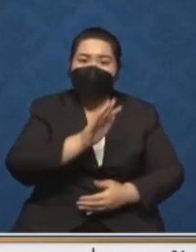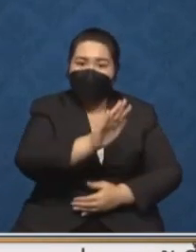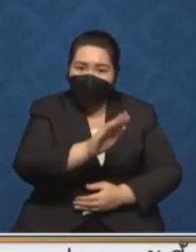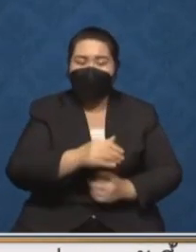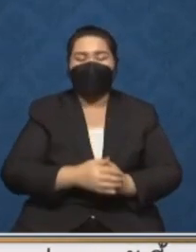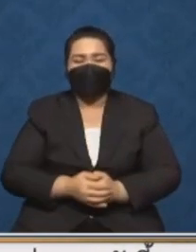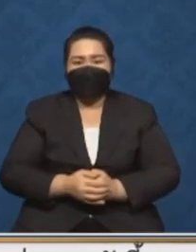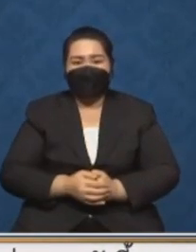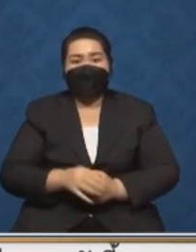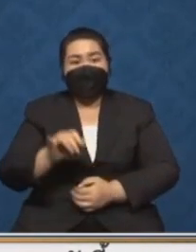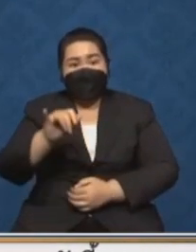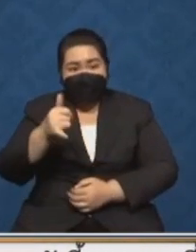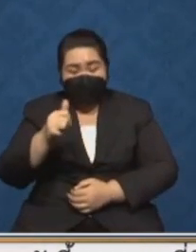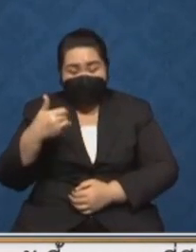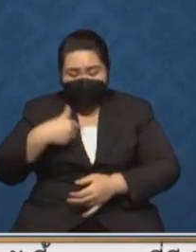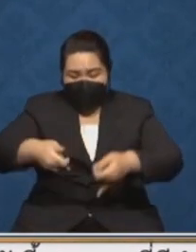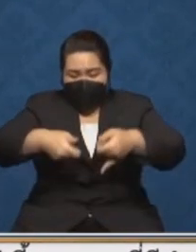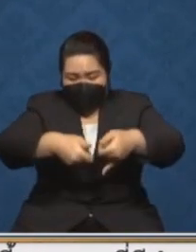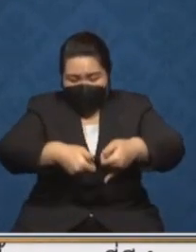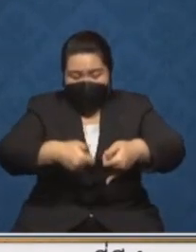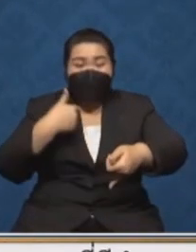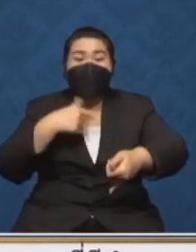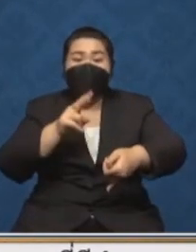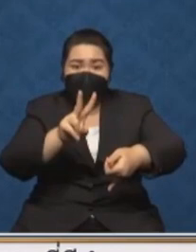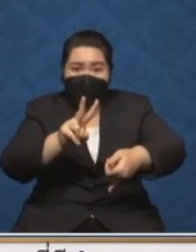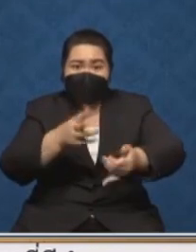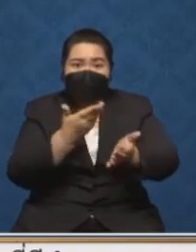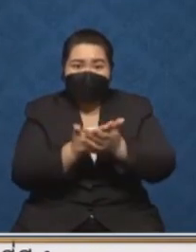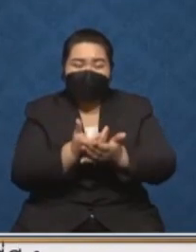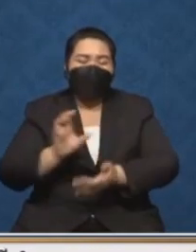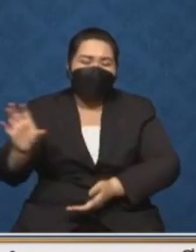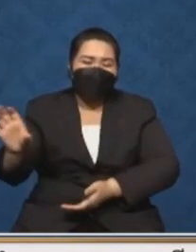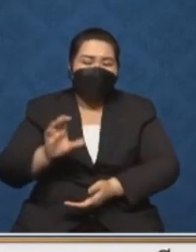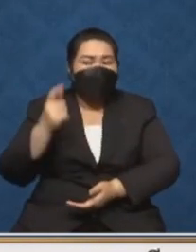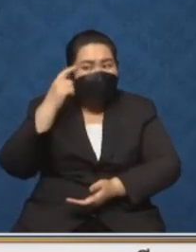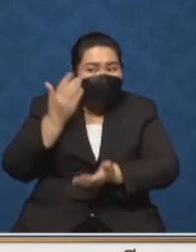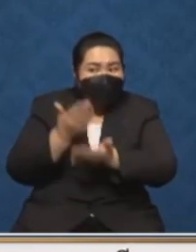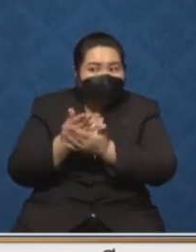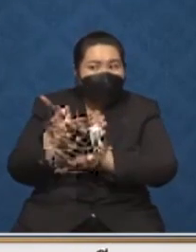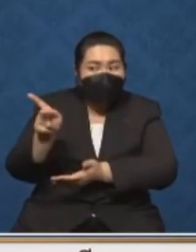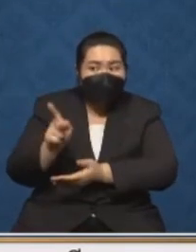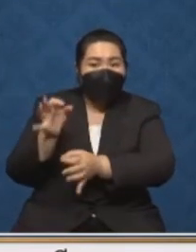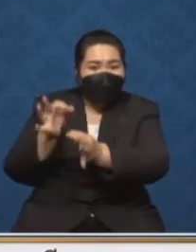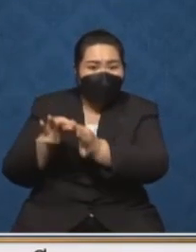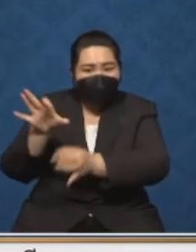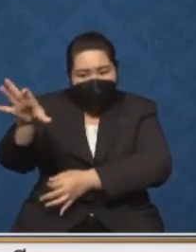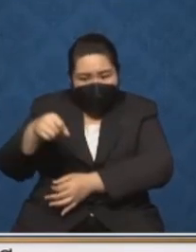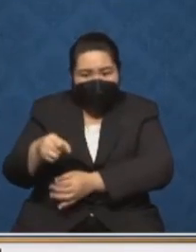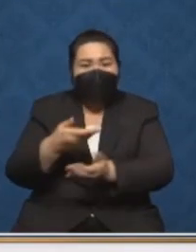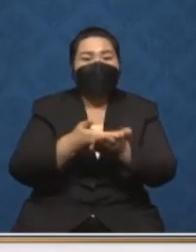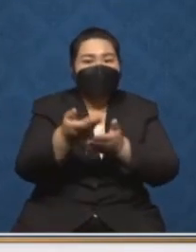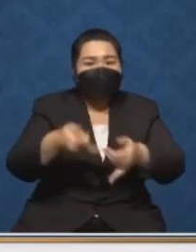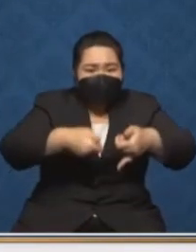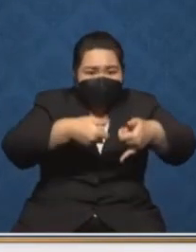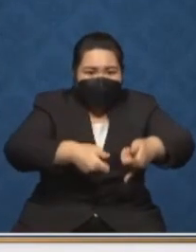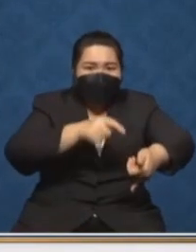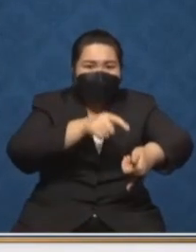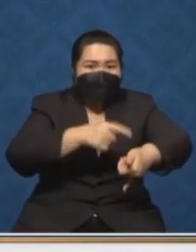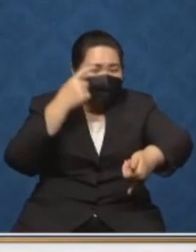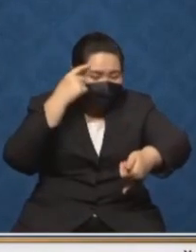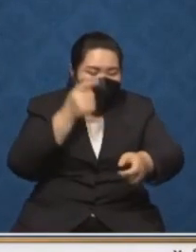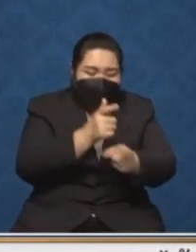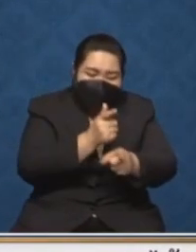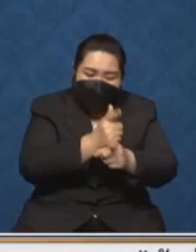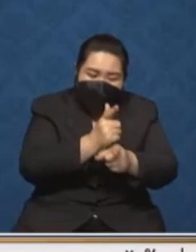มีโคคุอยู่ 2 ตัว ลงทุนกู้เงินทอกสอ ไปซื้อโคคุมา เพื่อจะขุณ